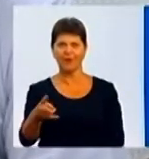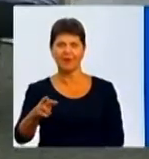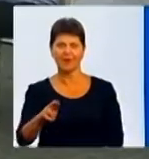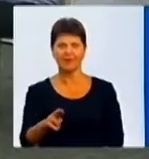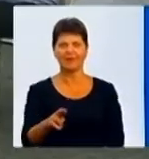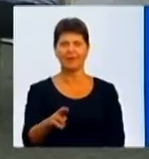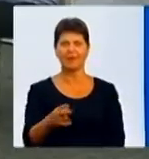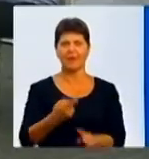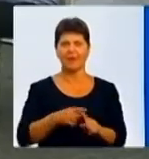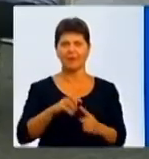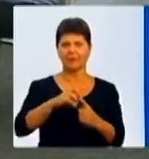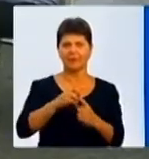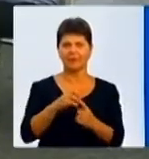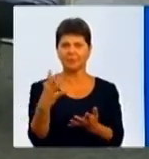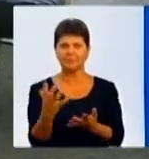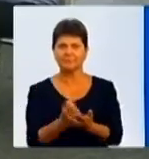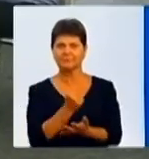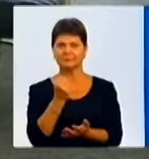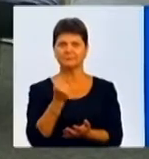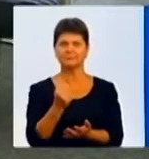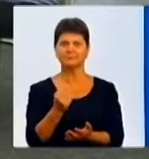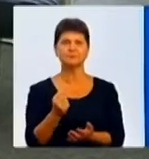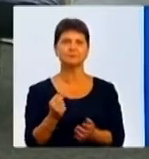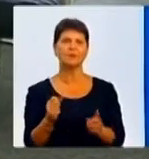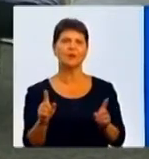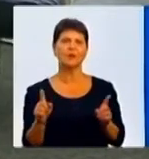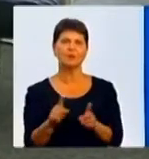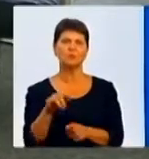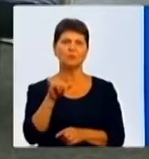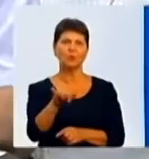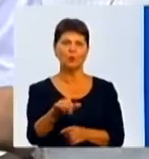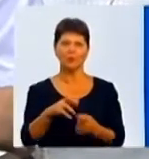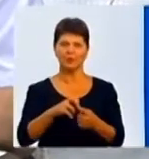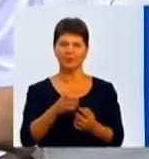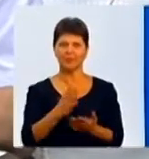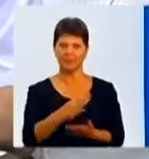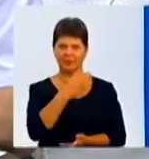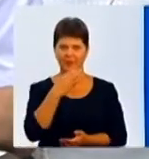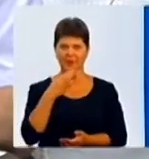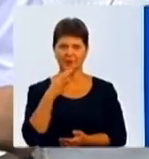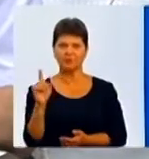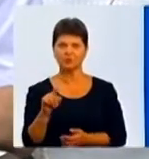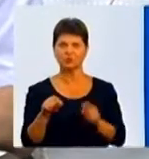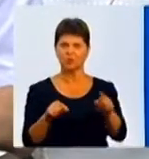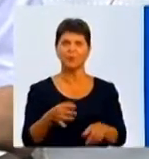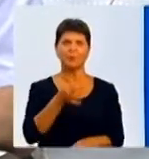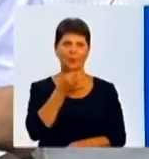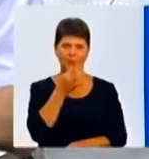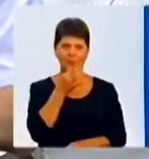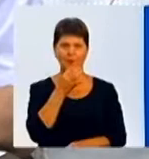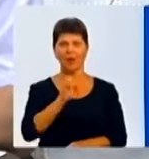білого, знаходиш, прикладом, чи лисичку. Тим більше, якщо їх є багато і таких, що тобі подобаються.